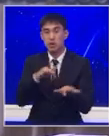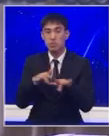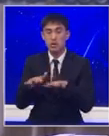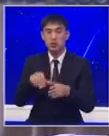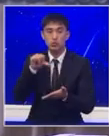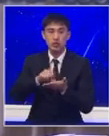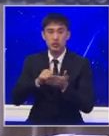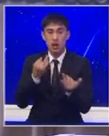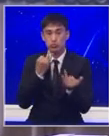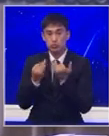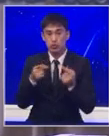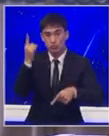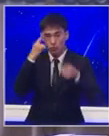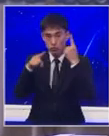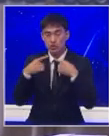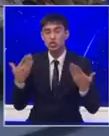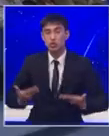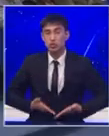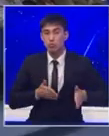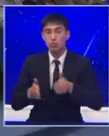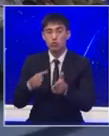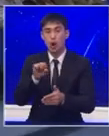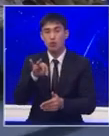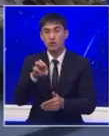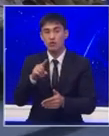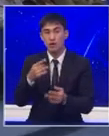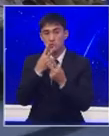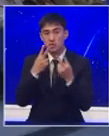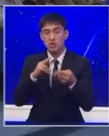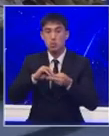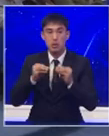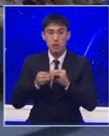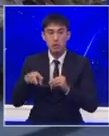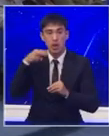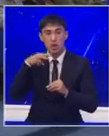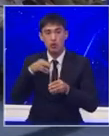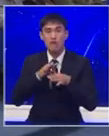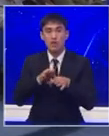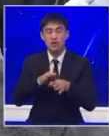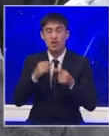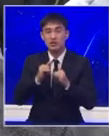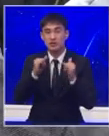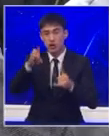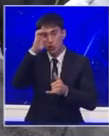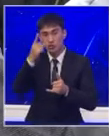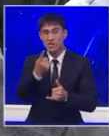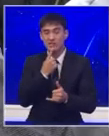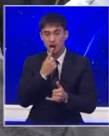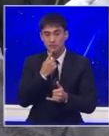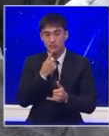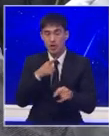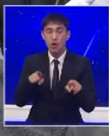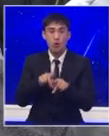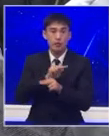мероприятия участники обсудили творческий и жизненный путь Ауэзова, рассмотрели проблемы литературоведения и развития государственного языка.